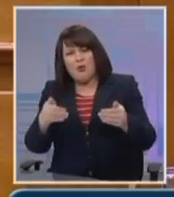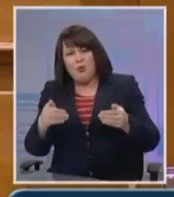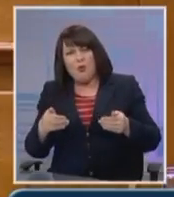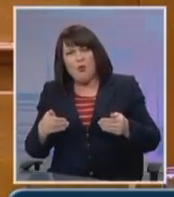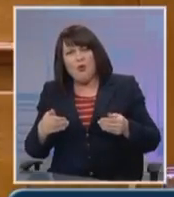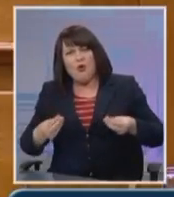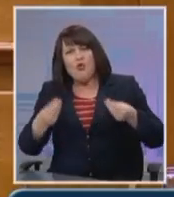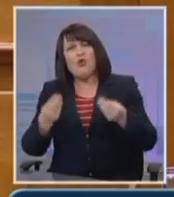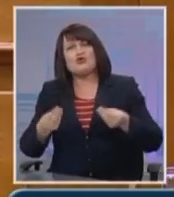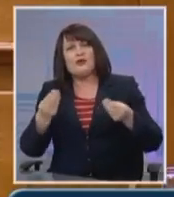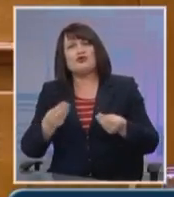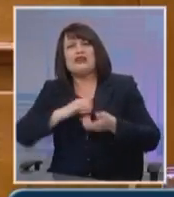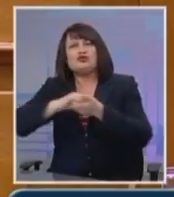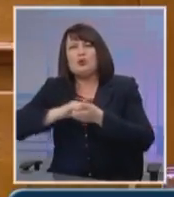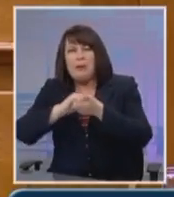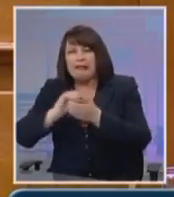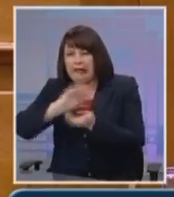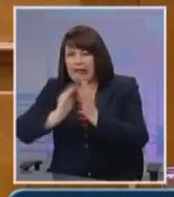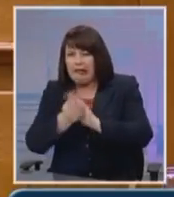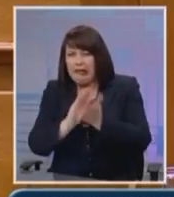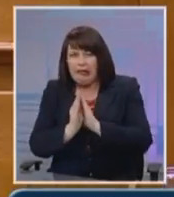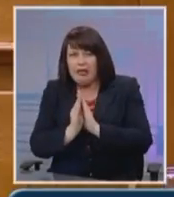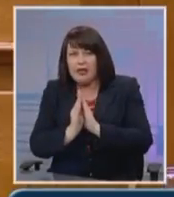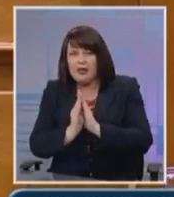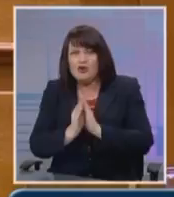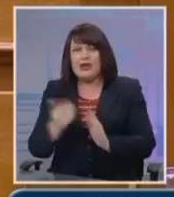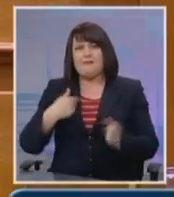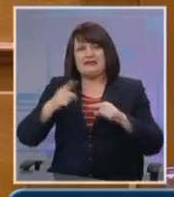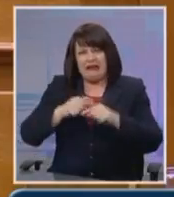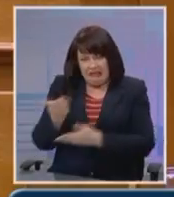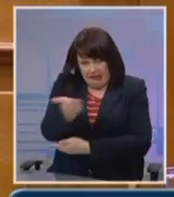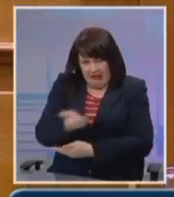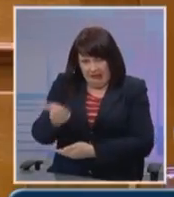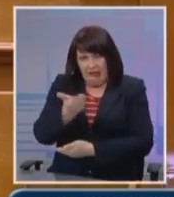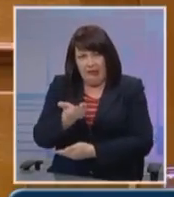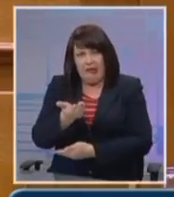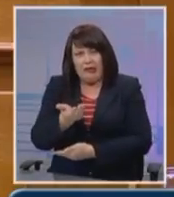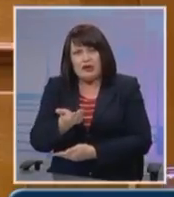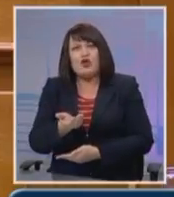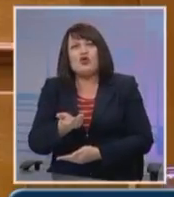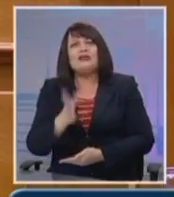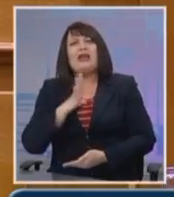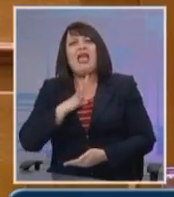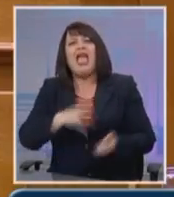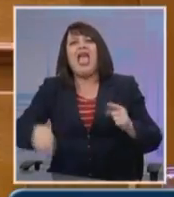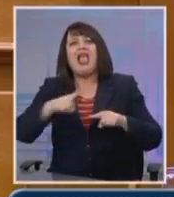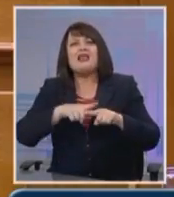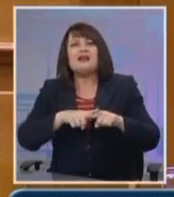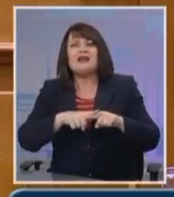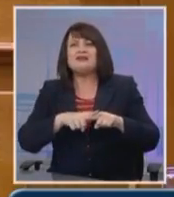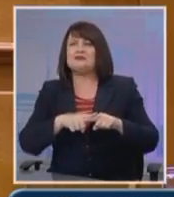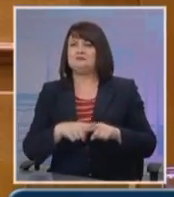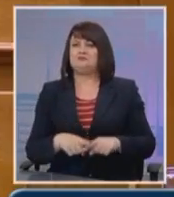του κράτους σε συντεχνία, της χώρας μας σε επέτη και των Ελλήνων σε άβουλα όντα με άδεια βλέμματα. Και οι